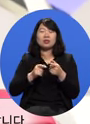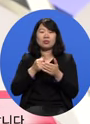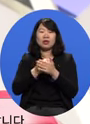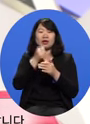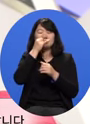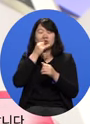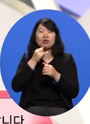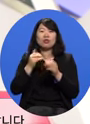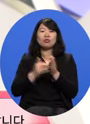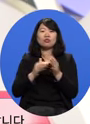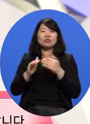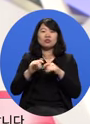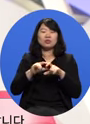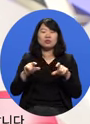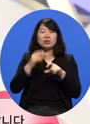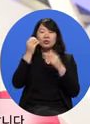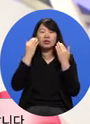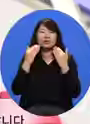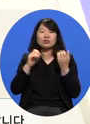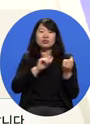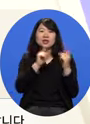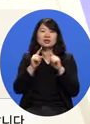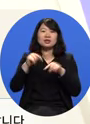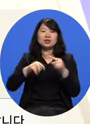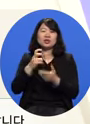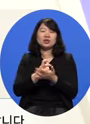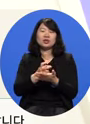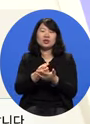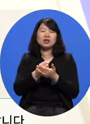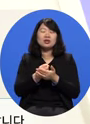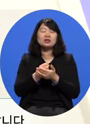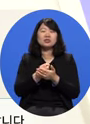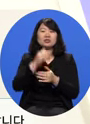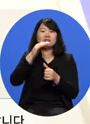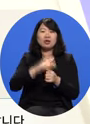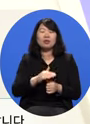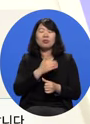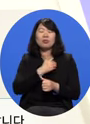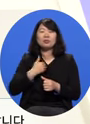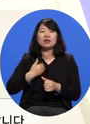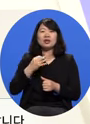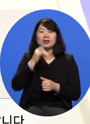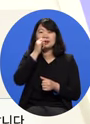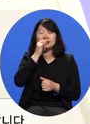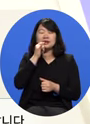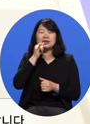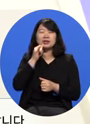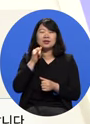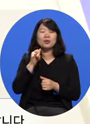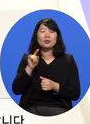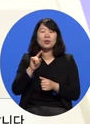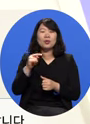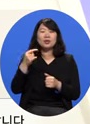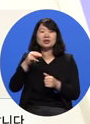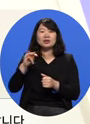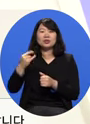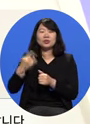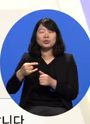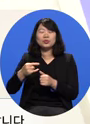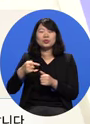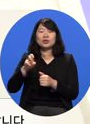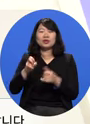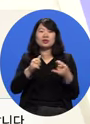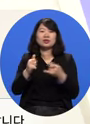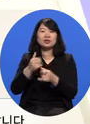모두 일반 골 좀 살리는 정책으로 자사고에 실패를 인정하면 되는 건데 이걸 은근슬쩍 시도 교감의 넘기는 행태가